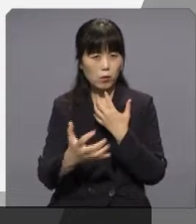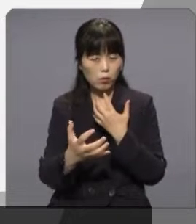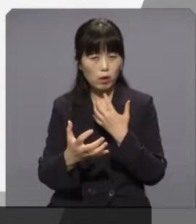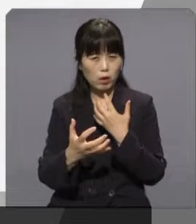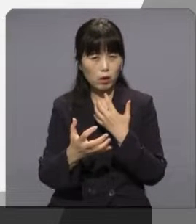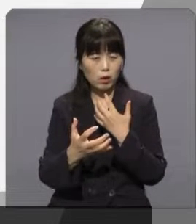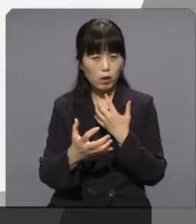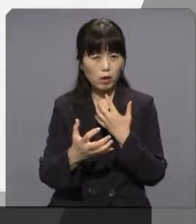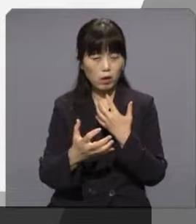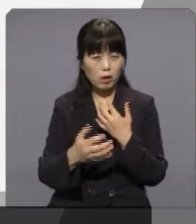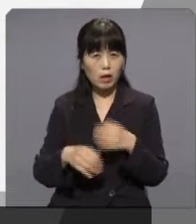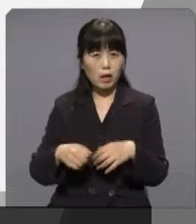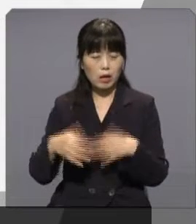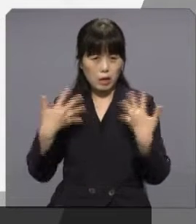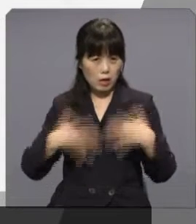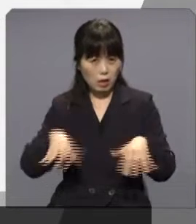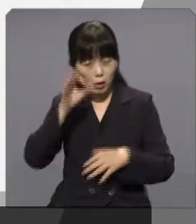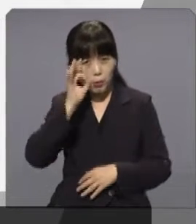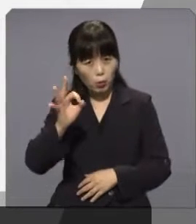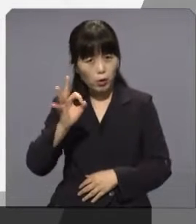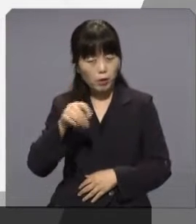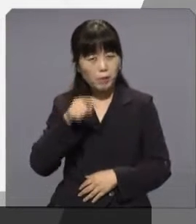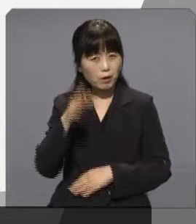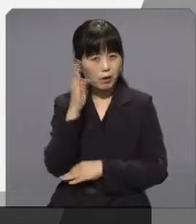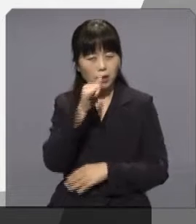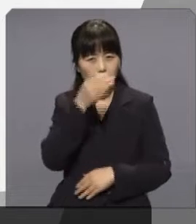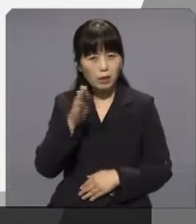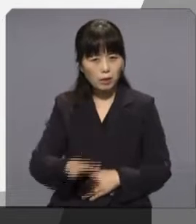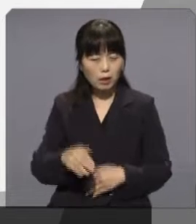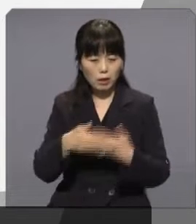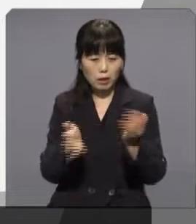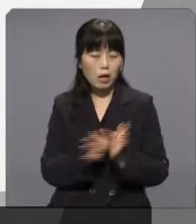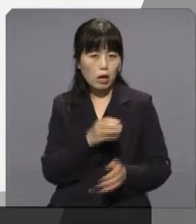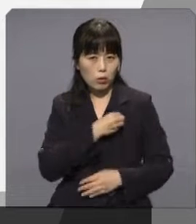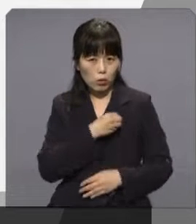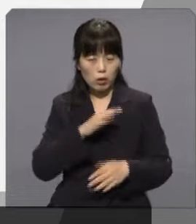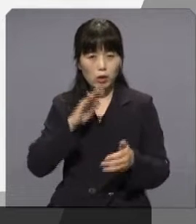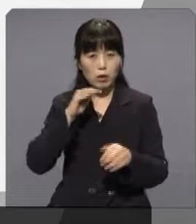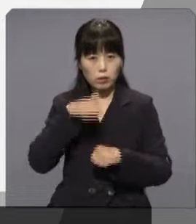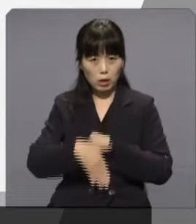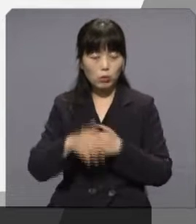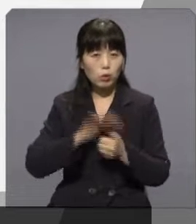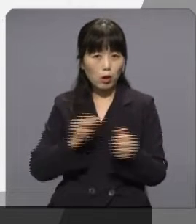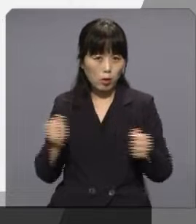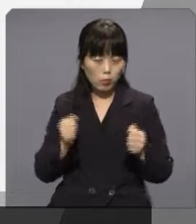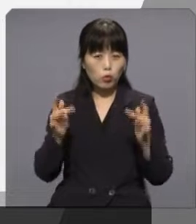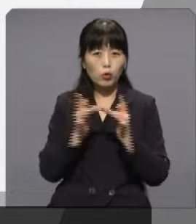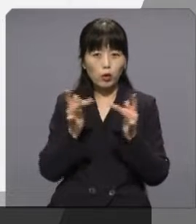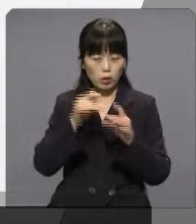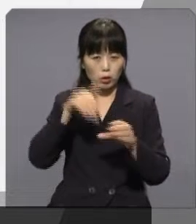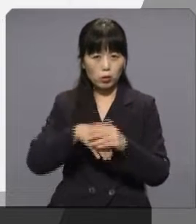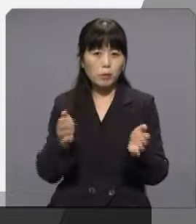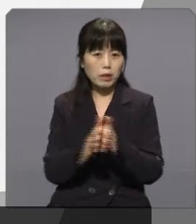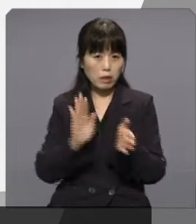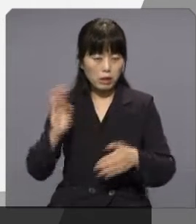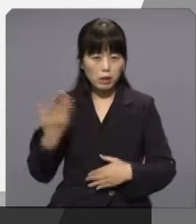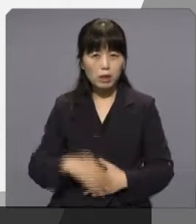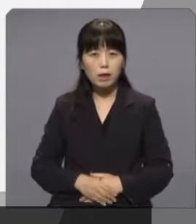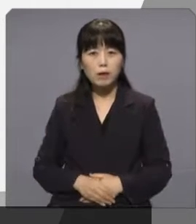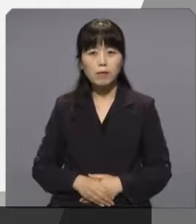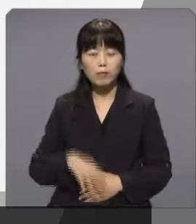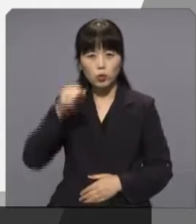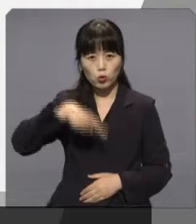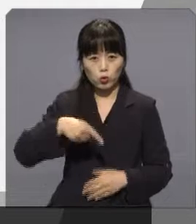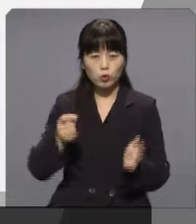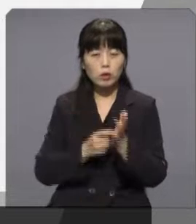한건 아니냐. 이런 시선도 있는데 오늘부터 강원과 대구 경북 지역에서 온라인 투표가 이제 시작이 됩니다. 진짜